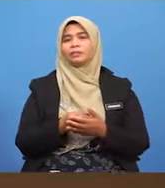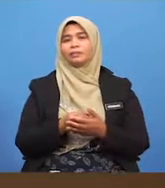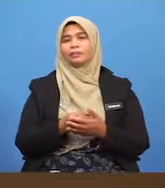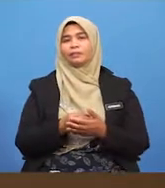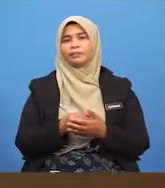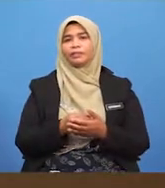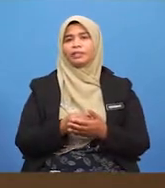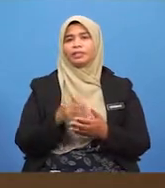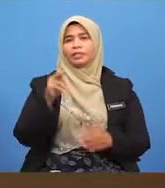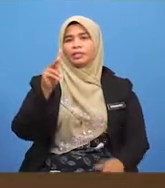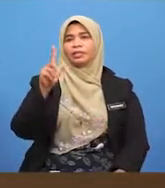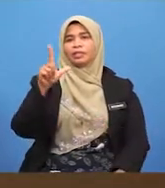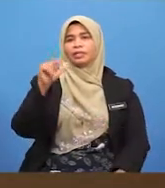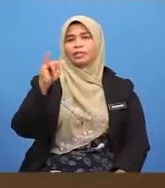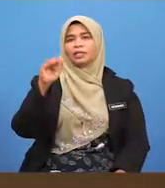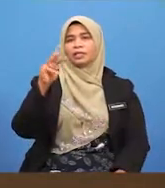trim